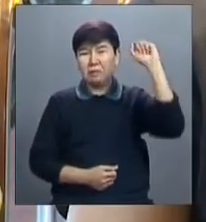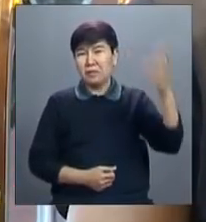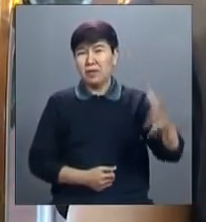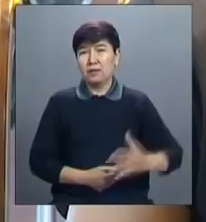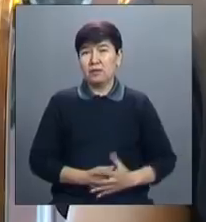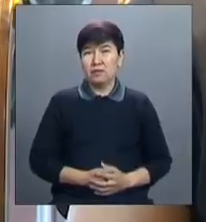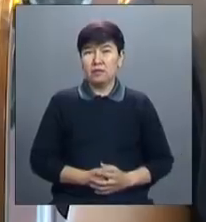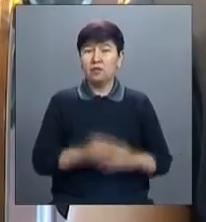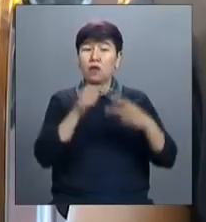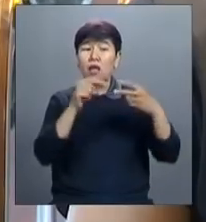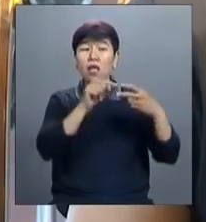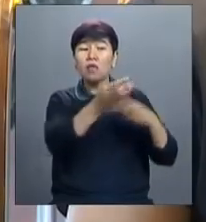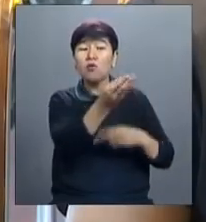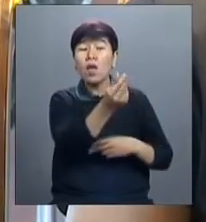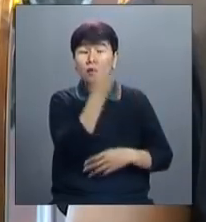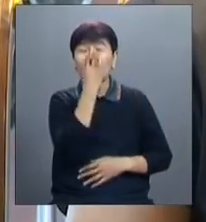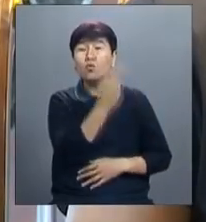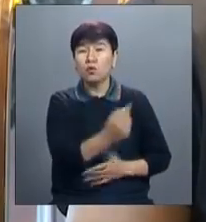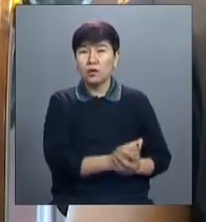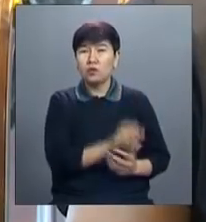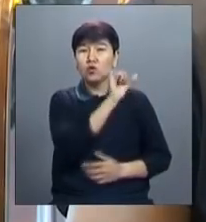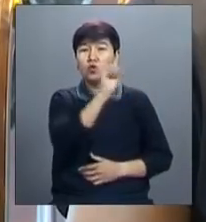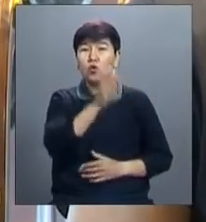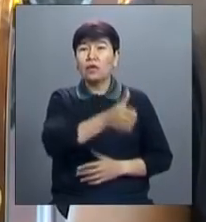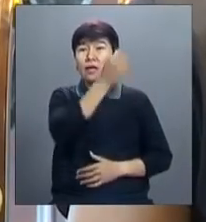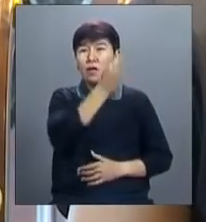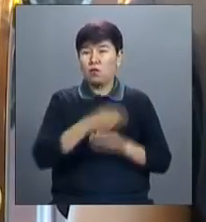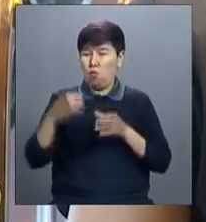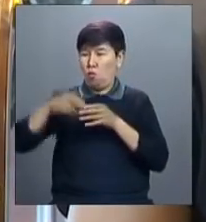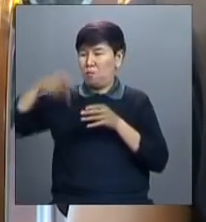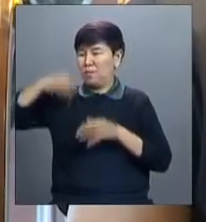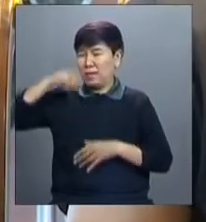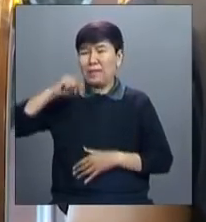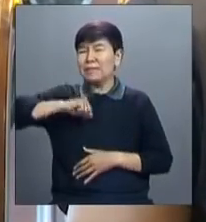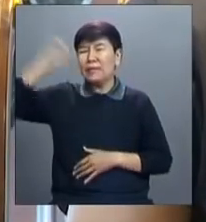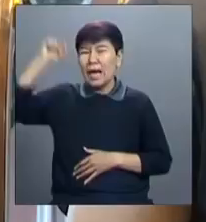จะได้เท่าไหร่เท่านั้นนะแพ้พรรคเพื่อไทย